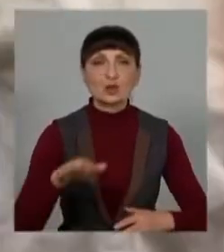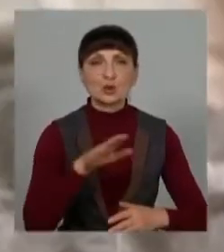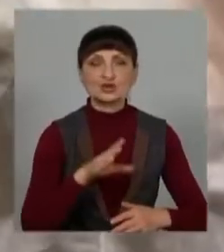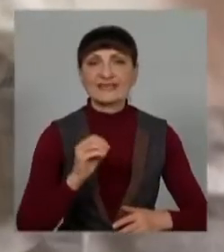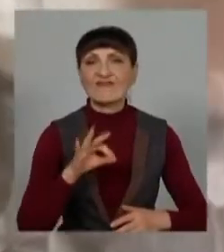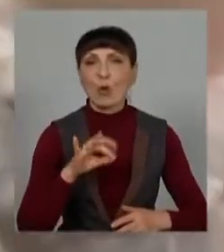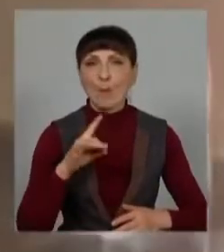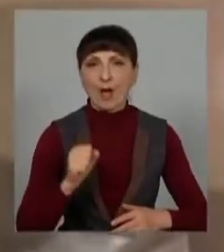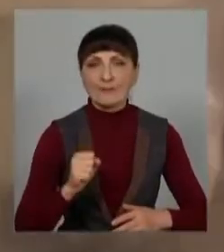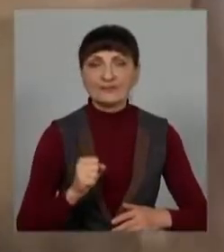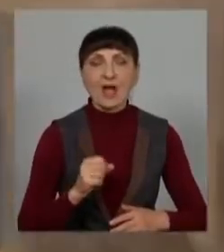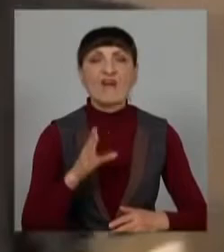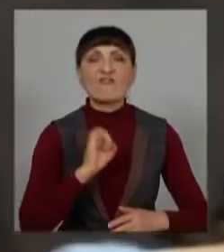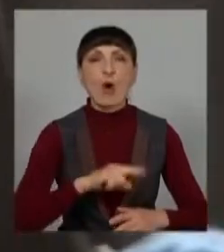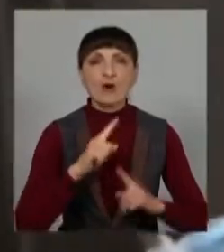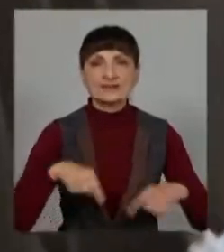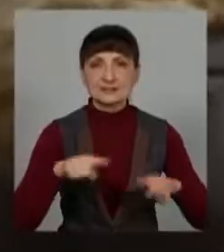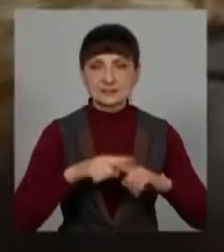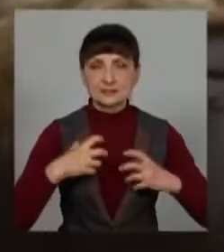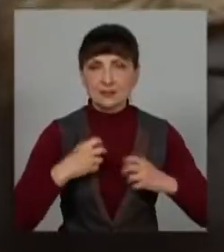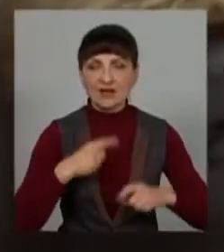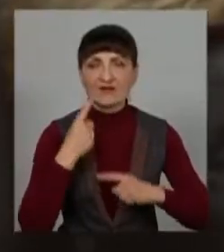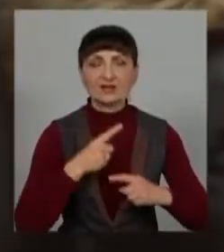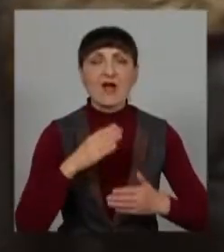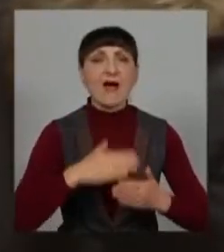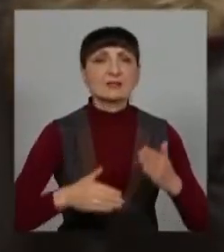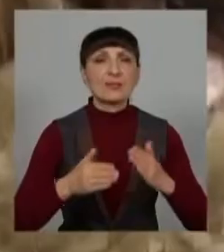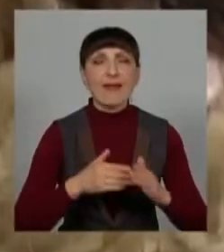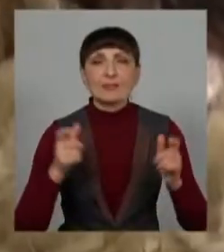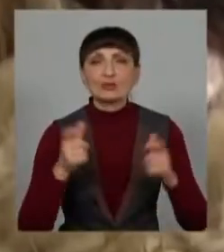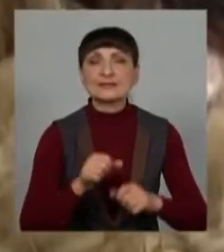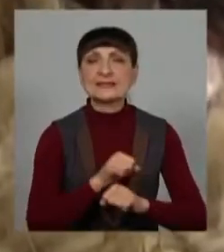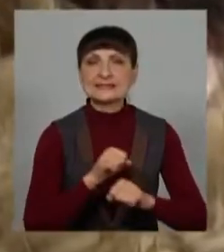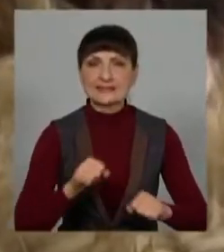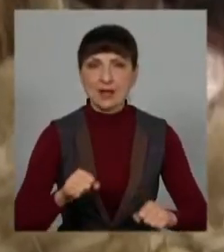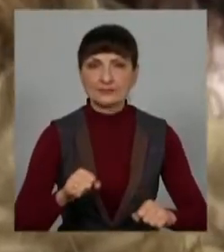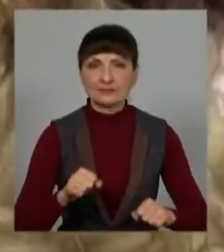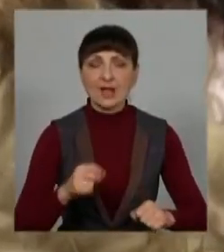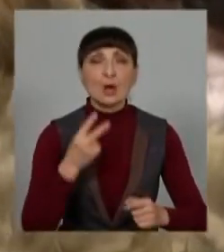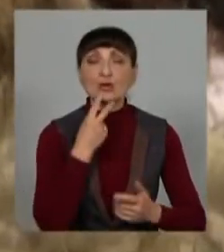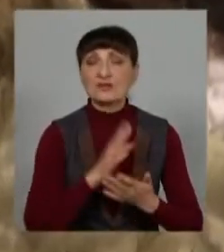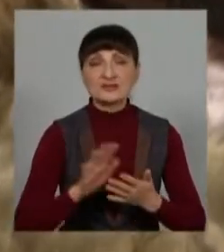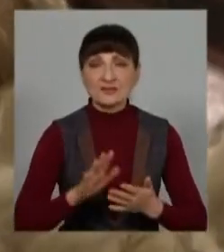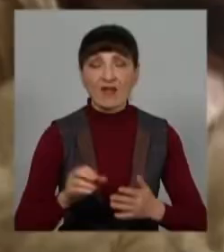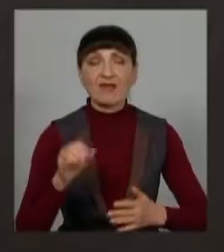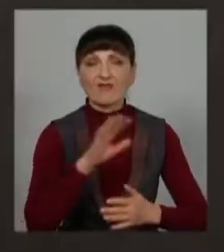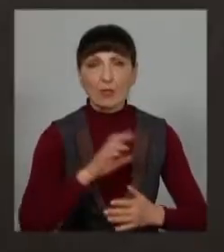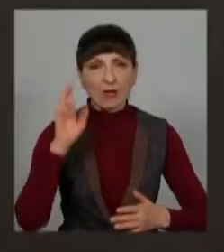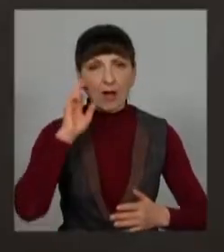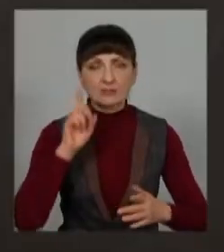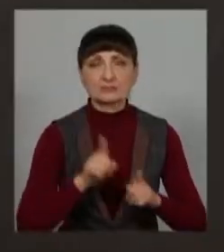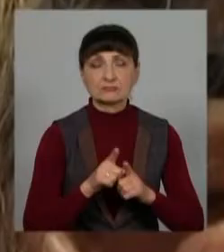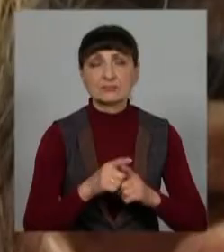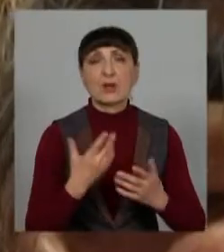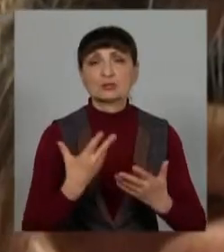поэтому воз предупреждает что сейчас не время отменять крана вирусные ограничения несмотря на это европейские страны одна